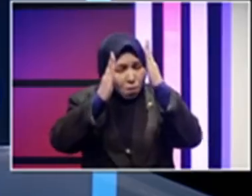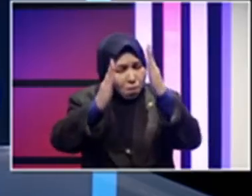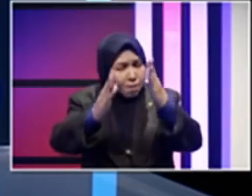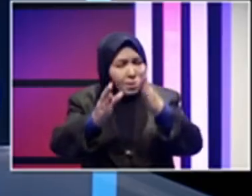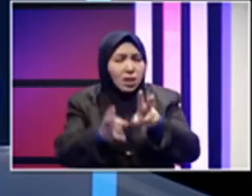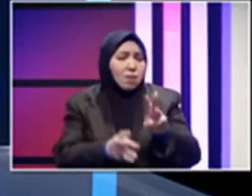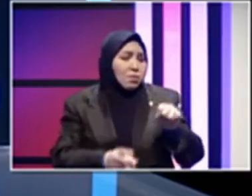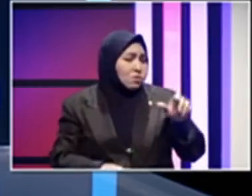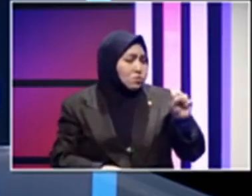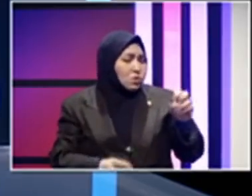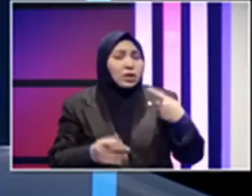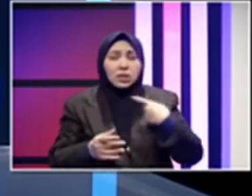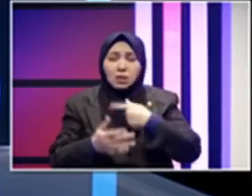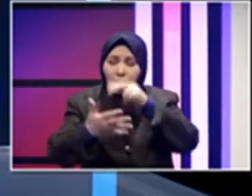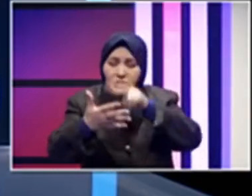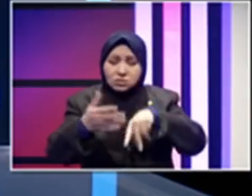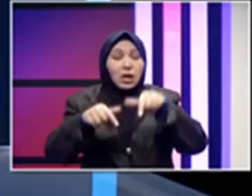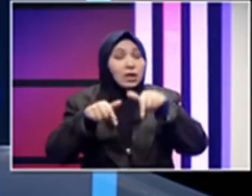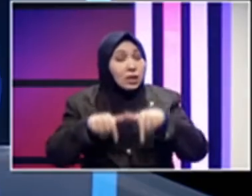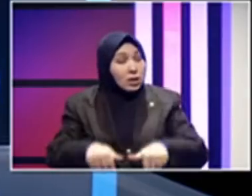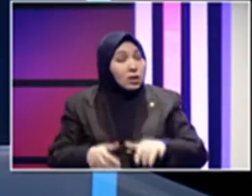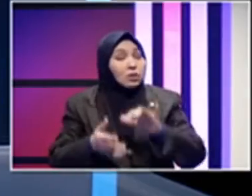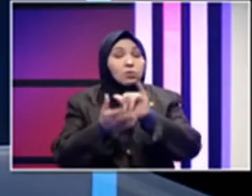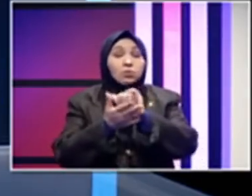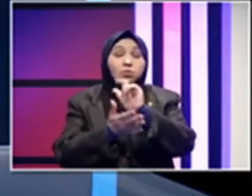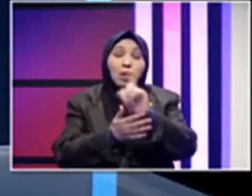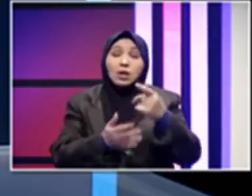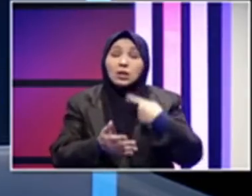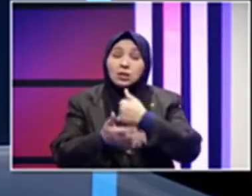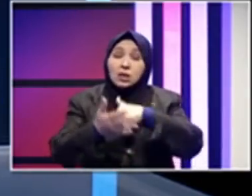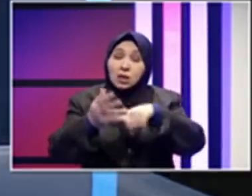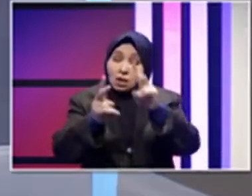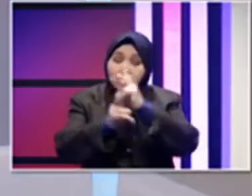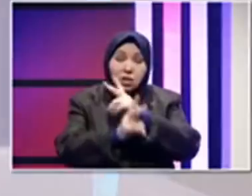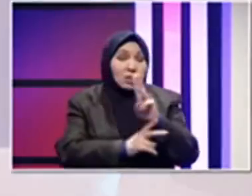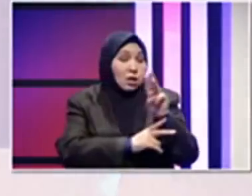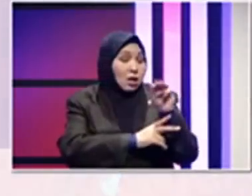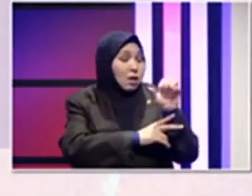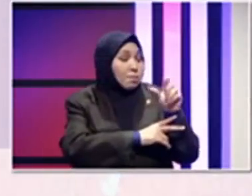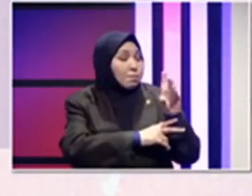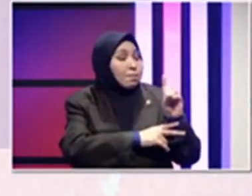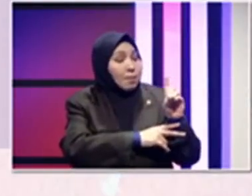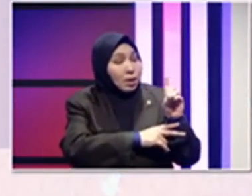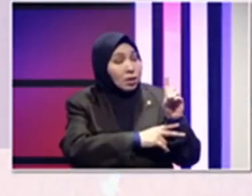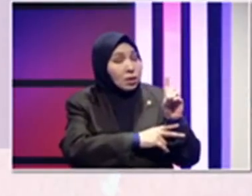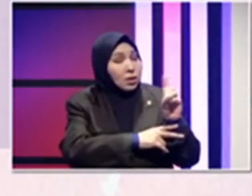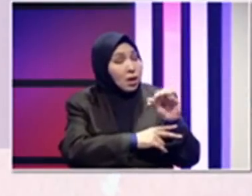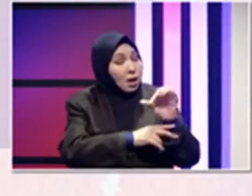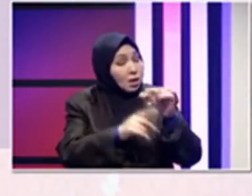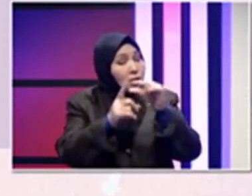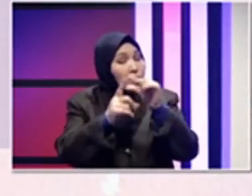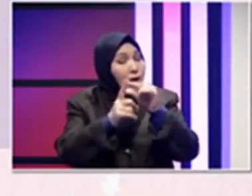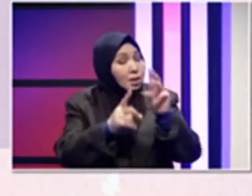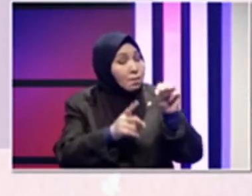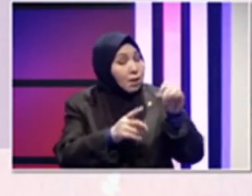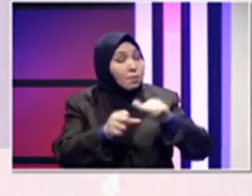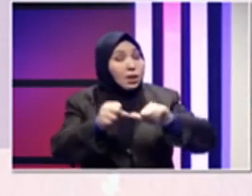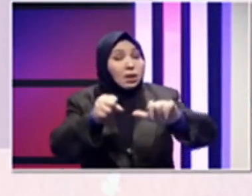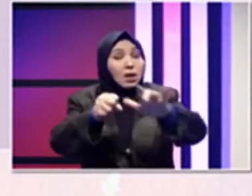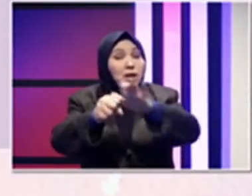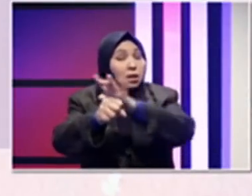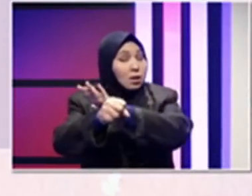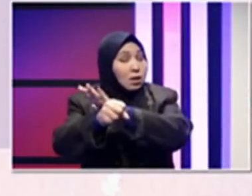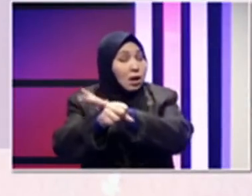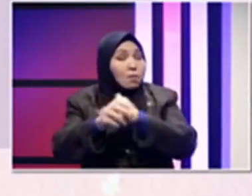halaman yang kita baca pada hari ini, iaitu kita nak jaga mat dia. Ha, kalimah yang kita nak jaga iaitu menyempurnakan